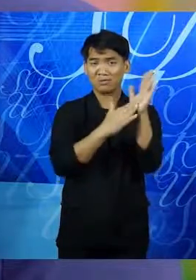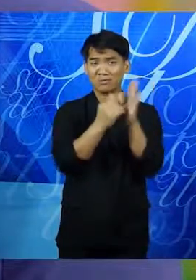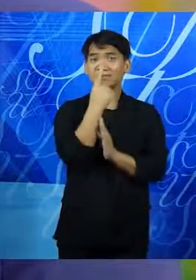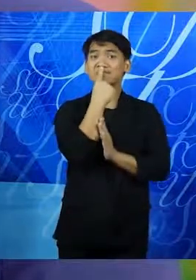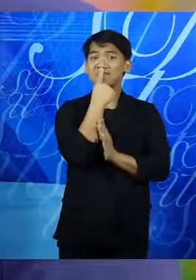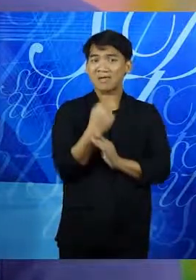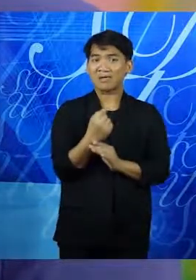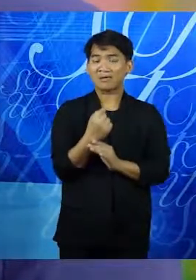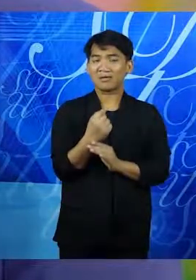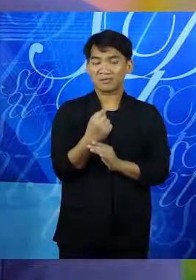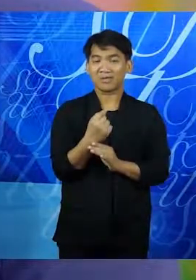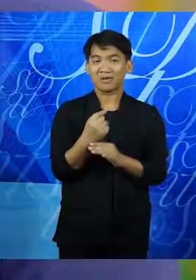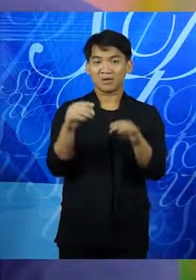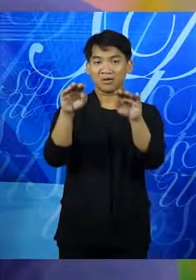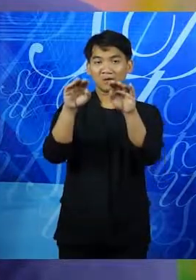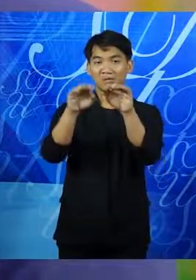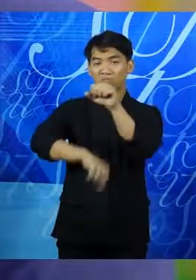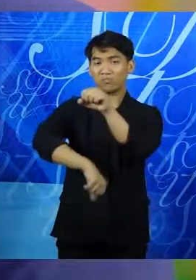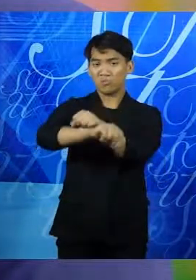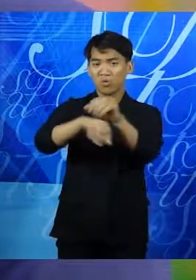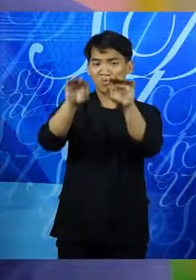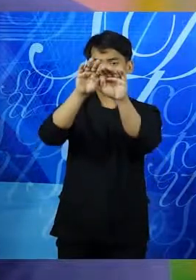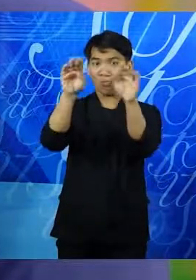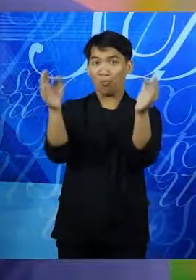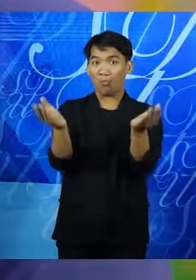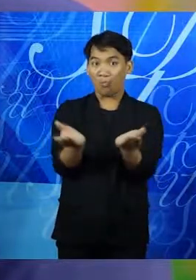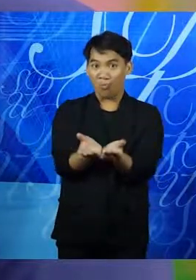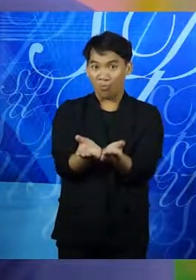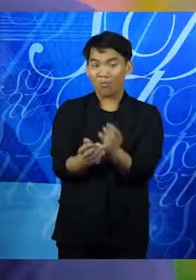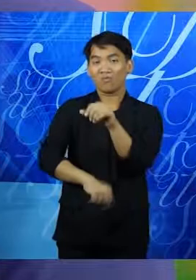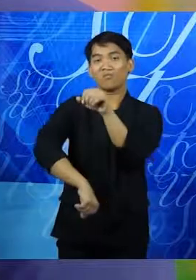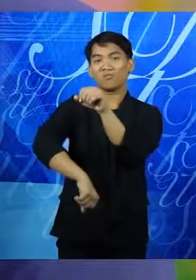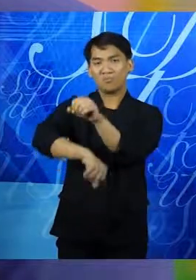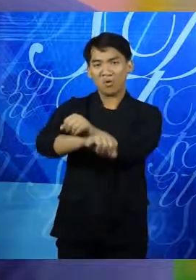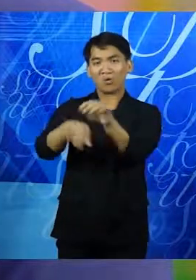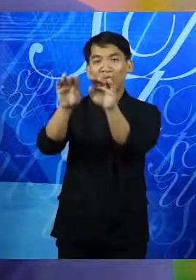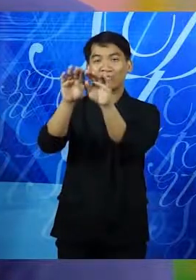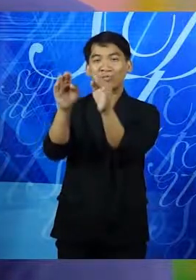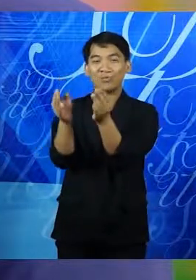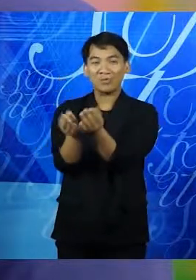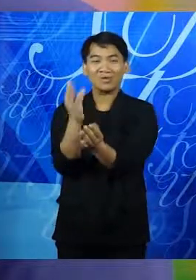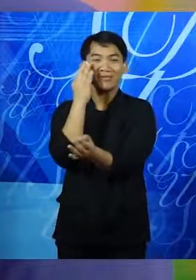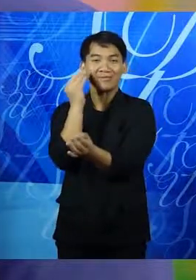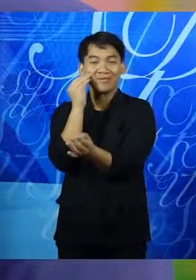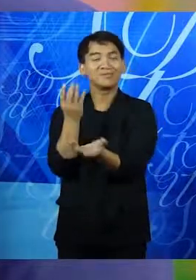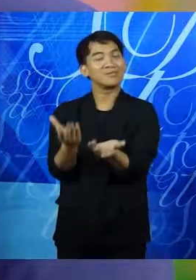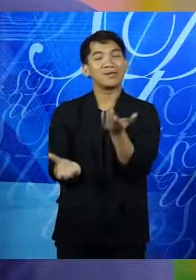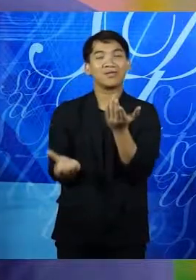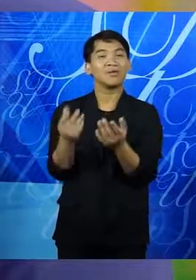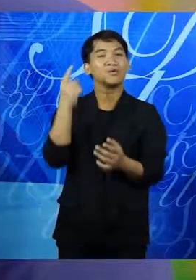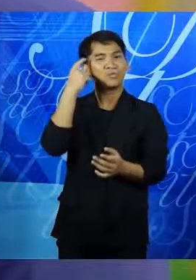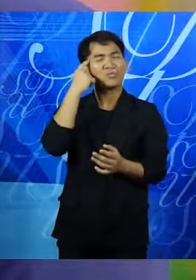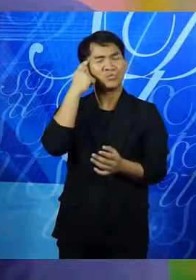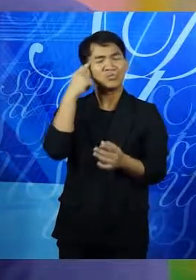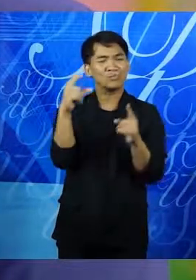ลูกใหญ่ลูกเล็กนะคะเพื่อที่เราเนี่ยนะคะจะทำให้เด็กสามารถใช้ภาษาได้มากขึ้นนะคะรู้จักคำศัพท์ม